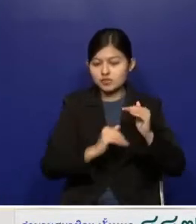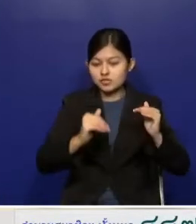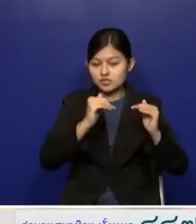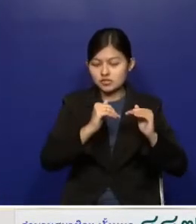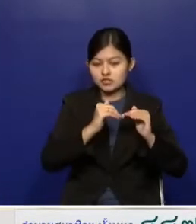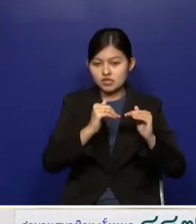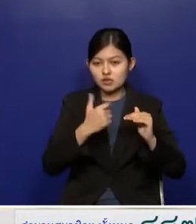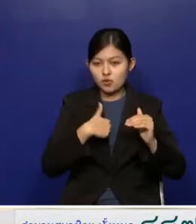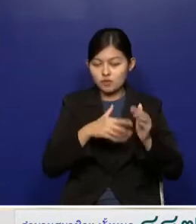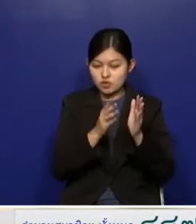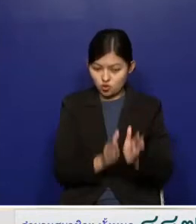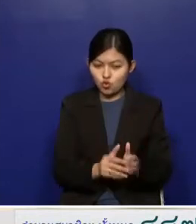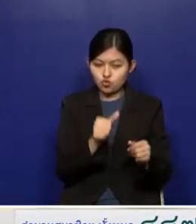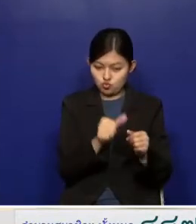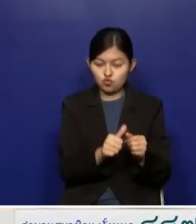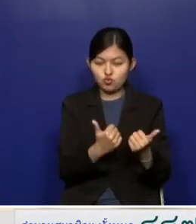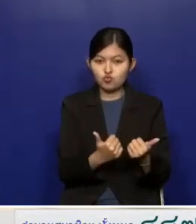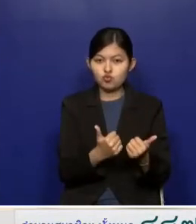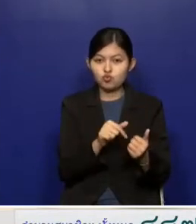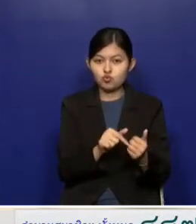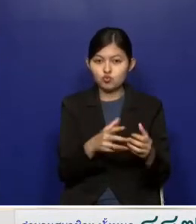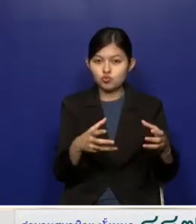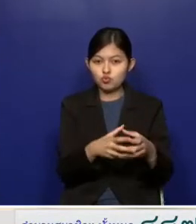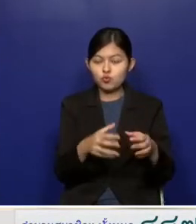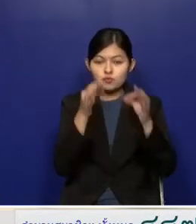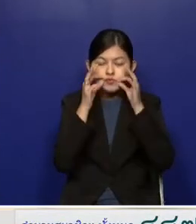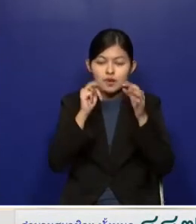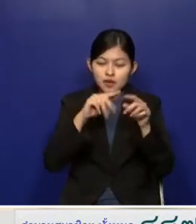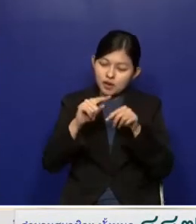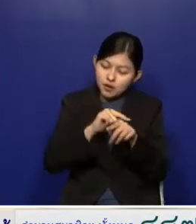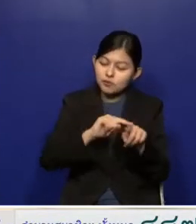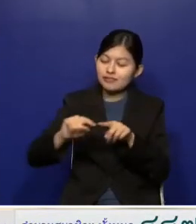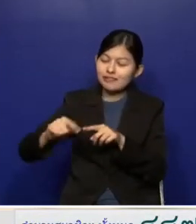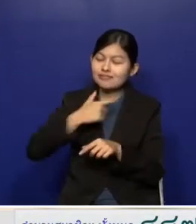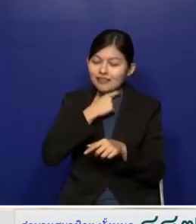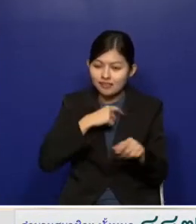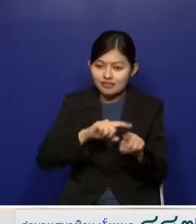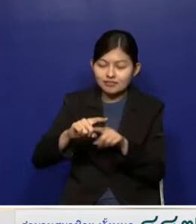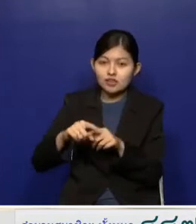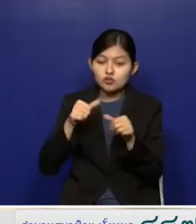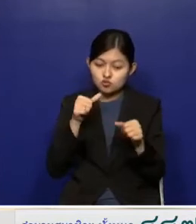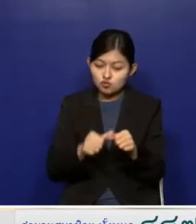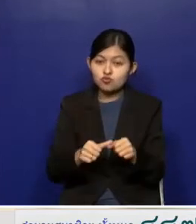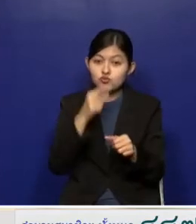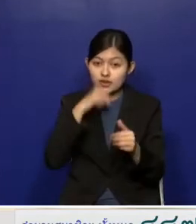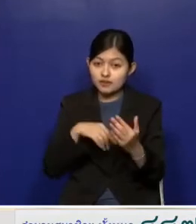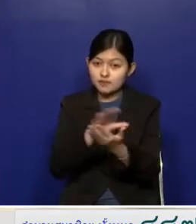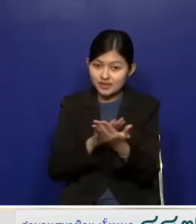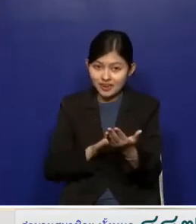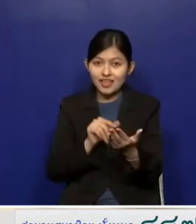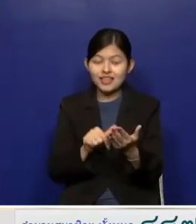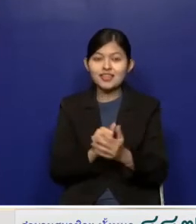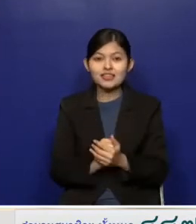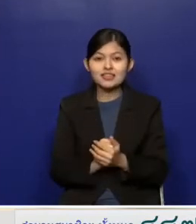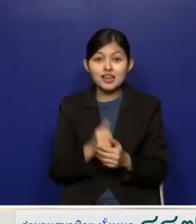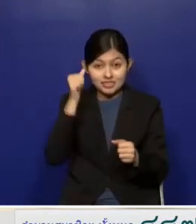ู่ ความมีตัวตนความมีอัตลักของกลมชาติ completamenteทางหลาย ที่มีอยู่ในศัคมไทภของเราเราคงจำได้ถคำ